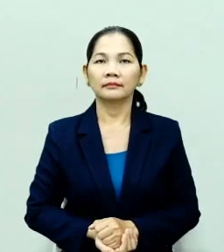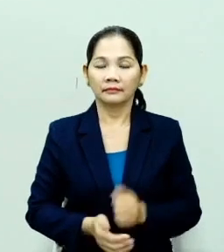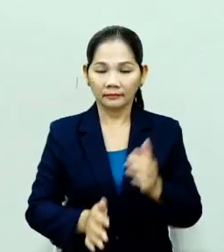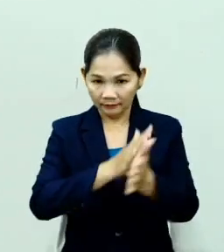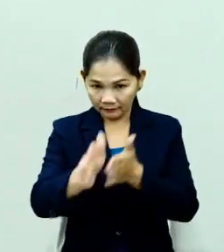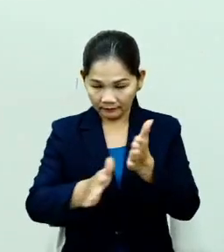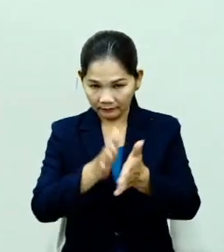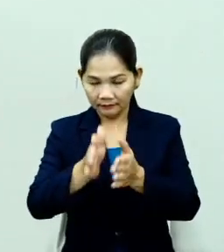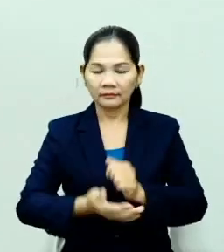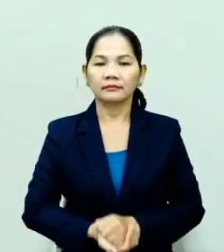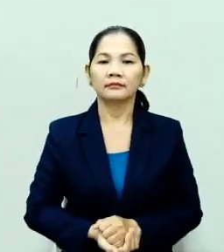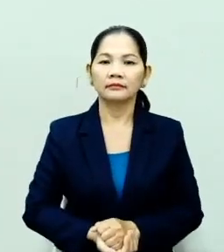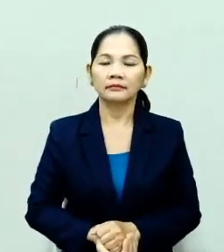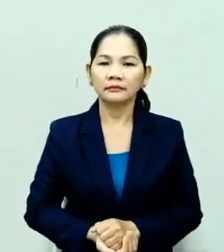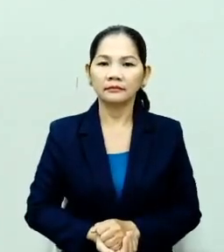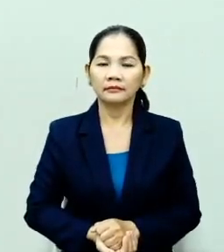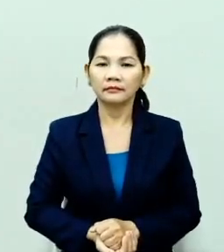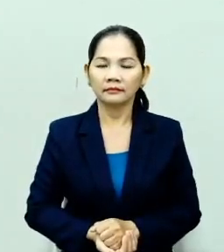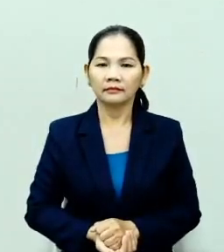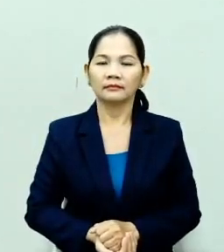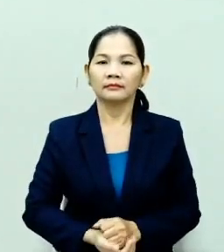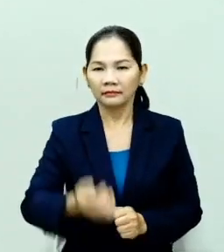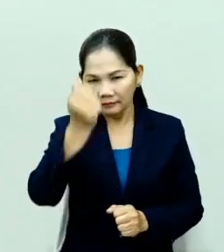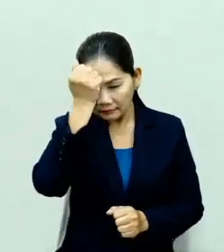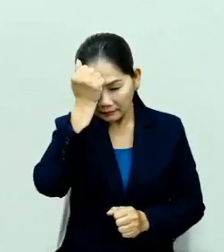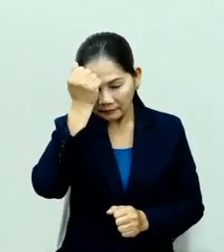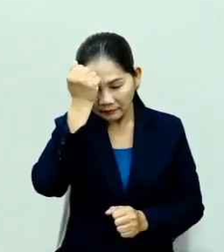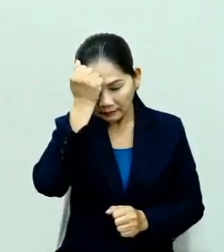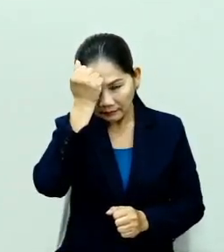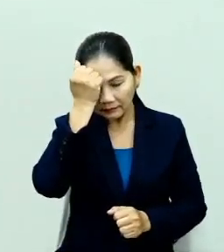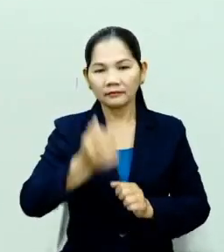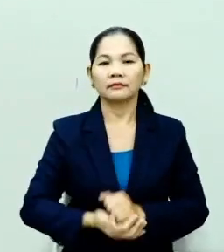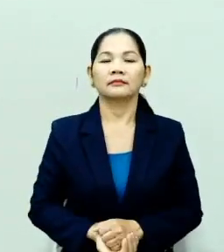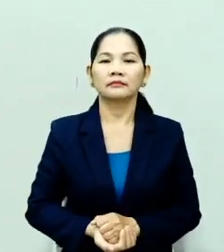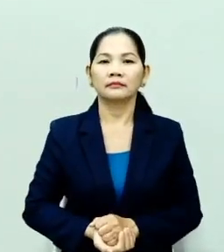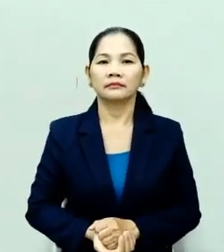cha bị ni an thả nấc nộp